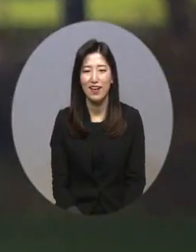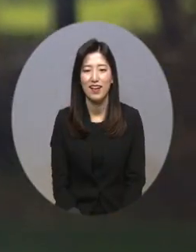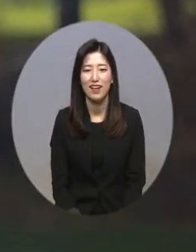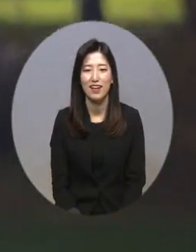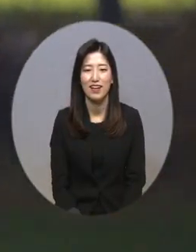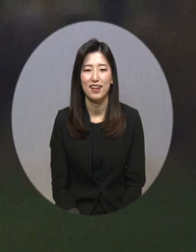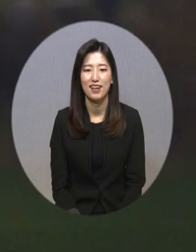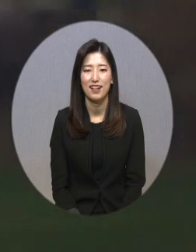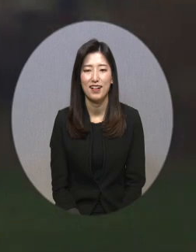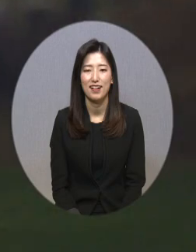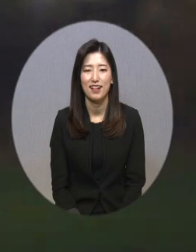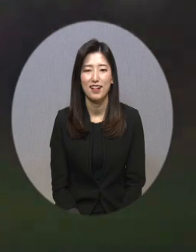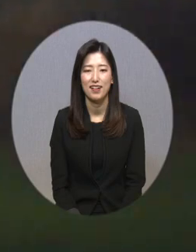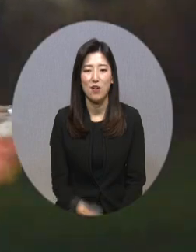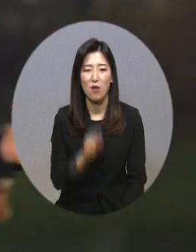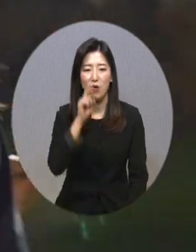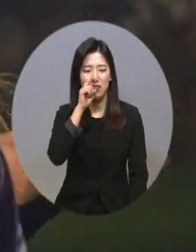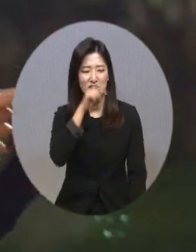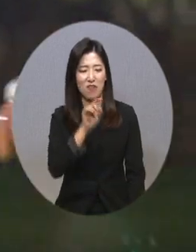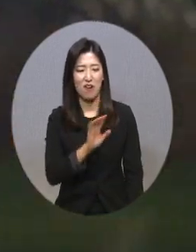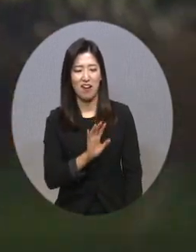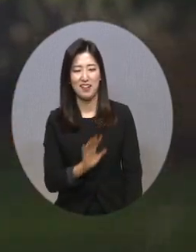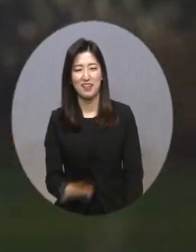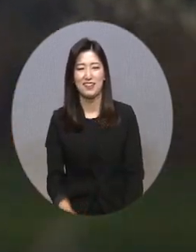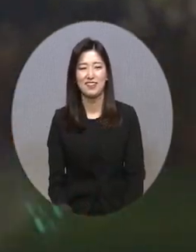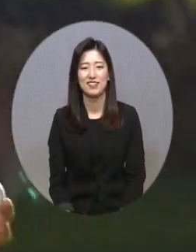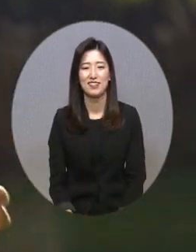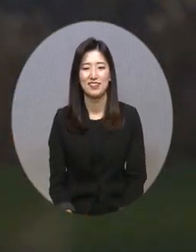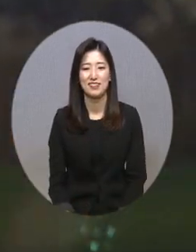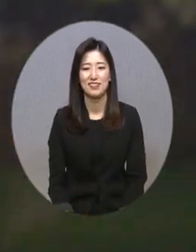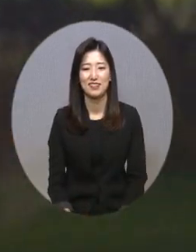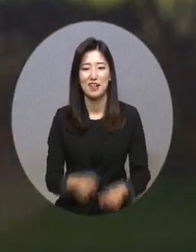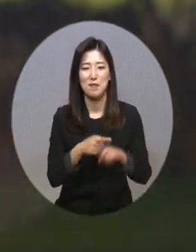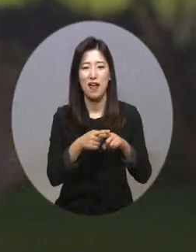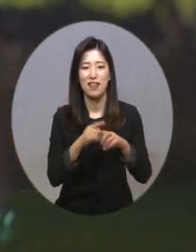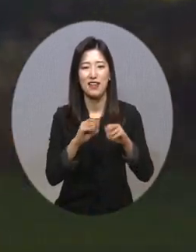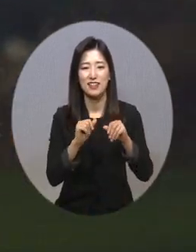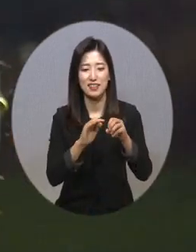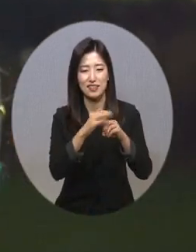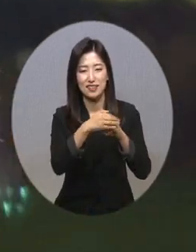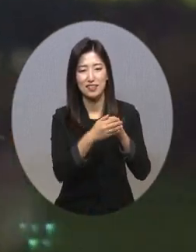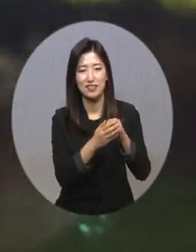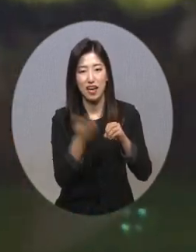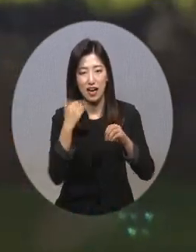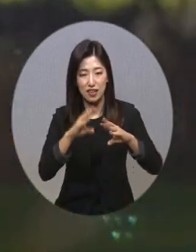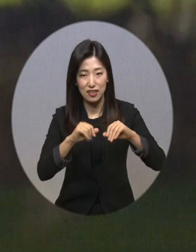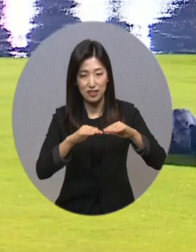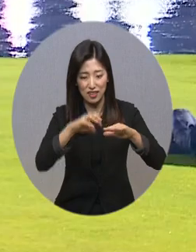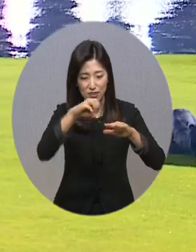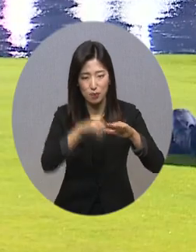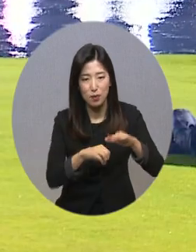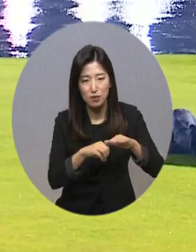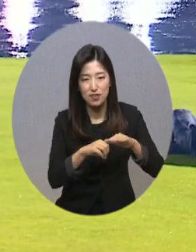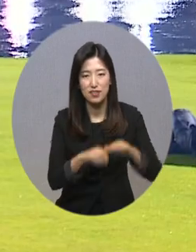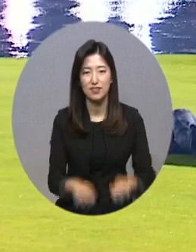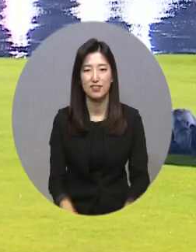어제 2건 떨어질까 가꿔주고 다해는 크다 아니잖아요 폭행하고 쳤어